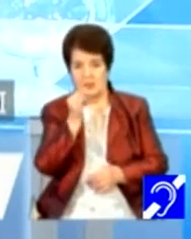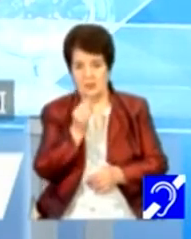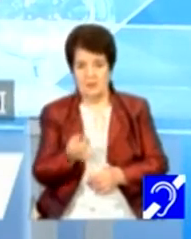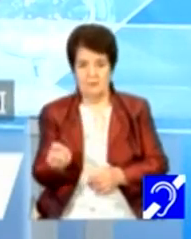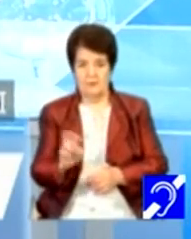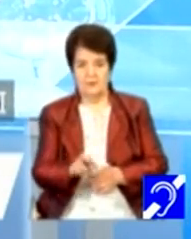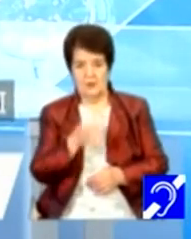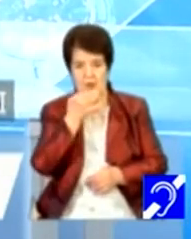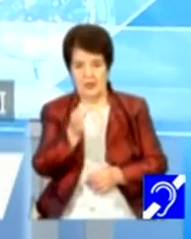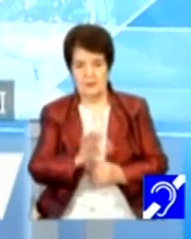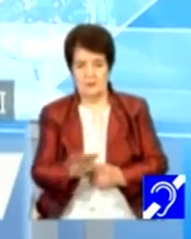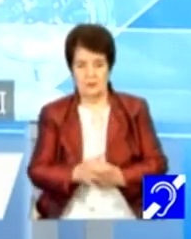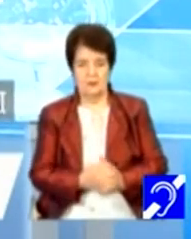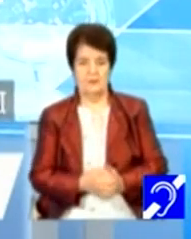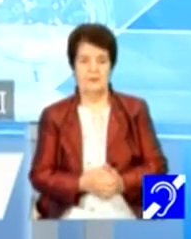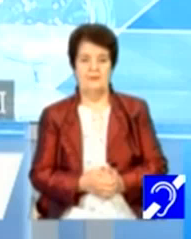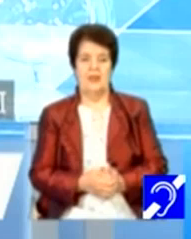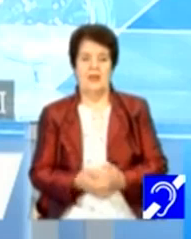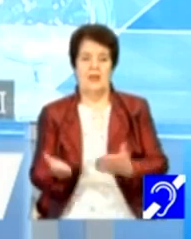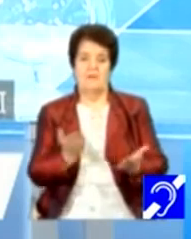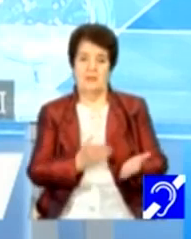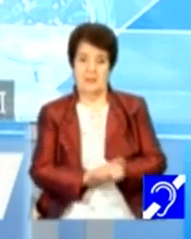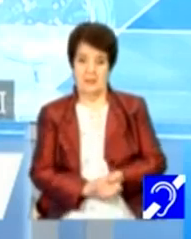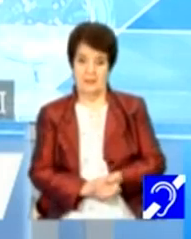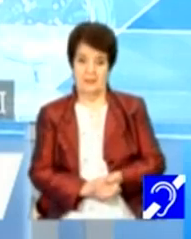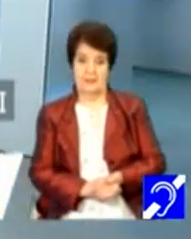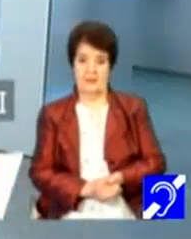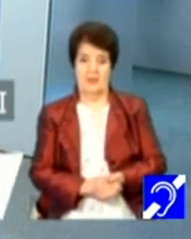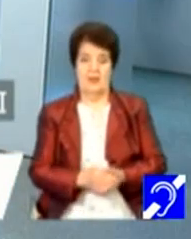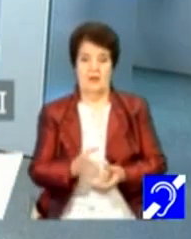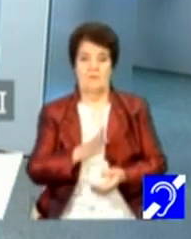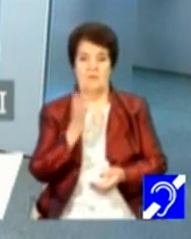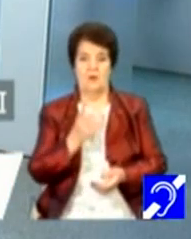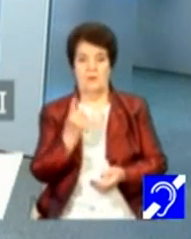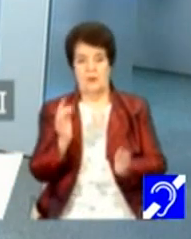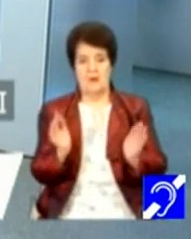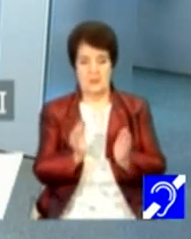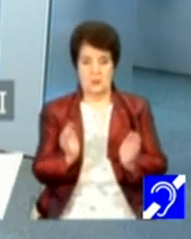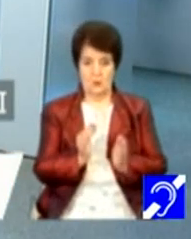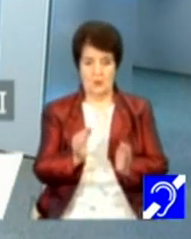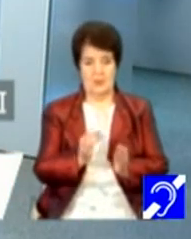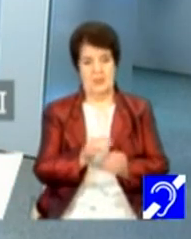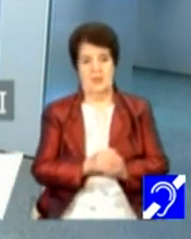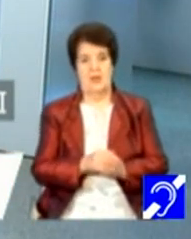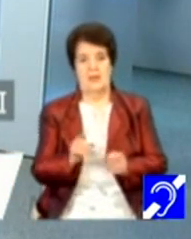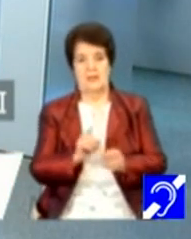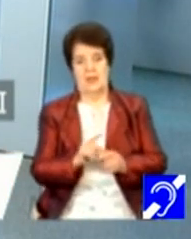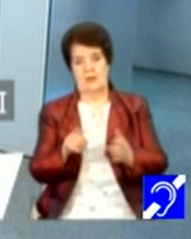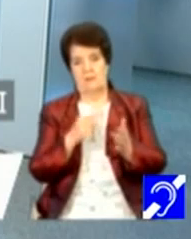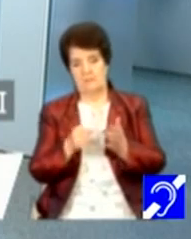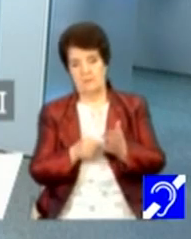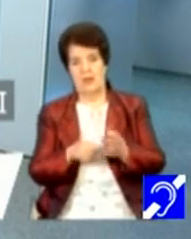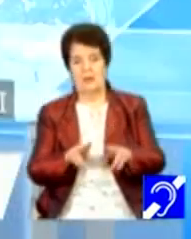nu a răspuns la invitația noastră. Așa încât vom merge cu o emisiune mai scurtă, dar timpii sunt aceiași pe care îi